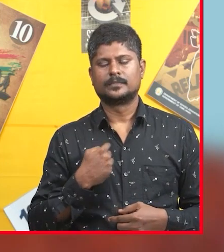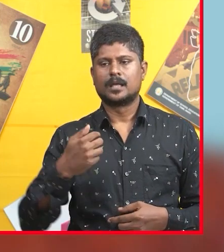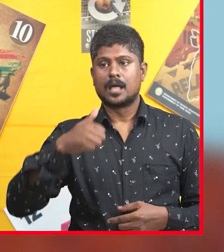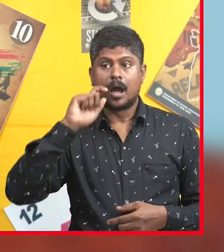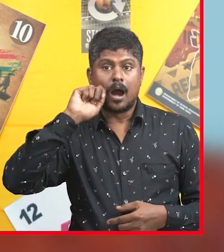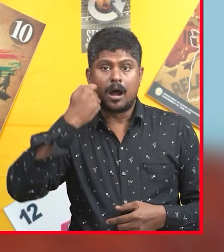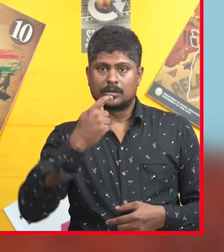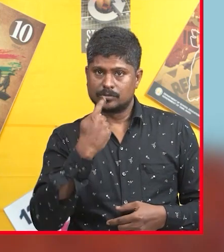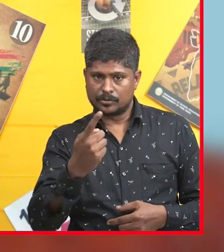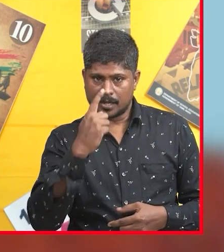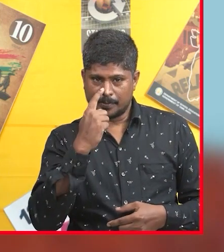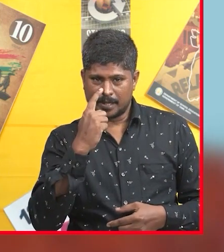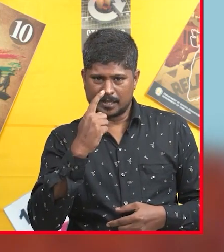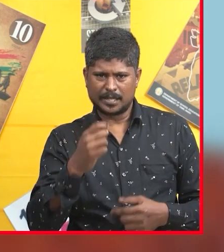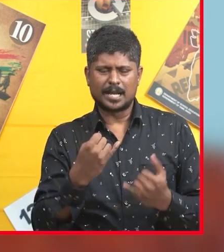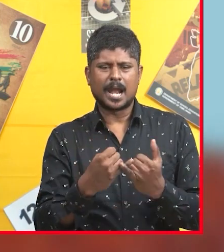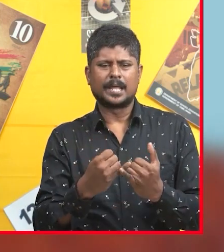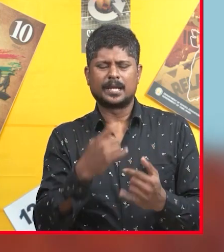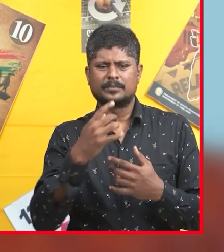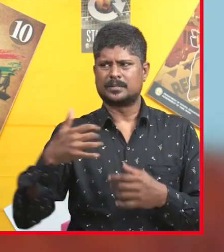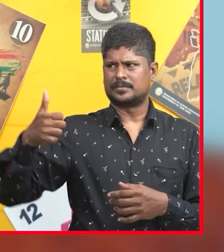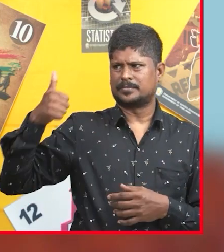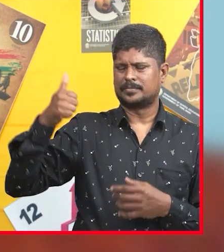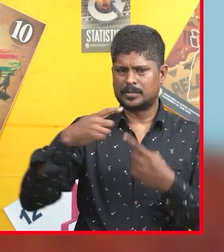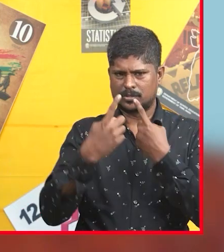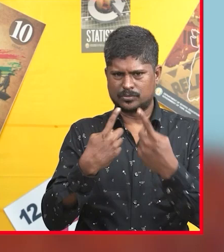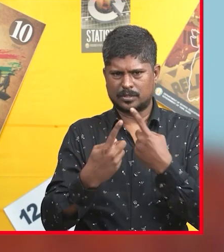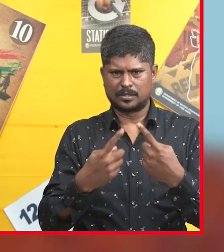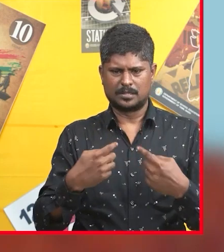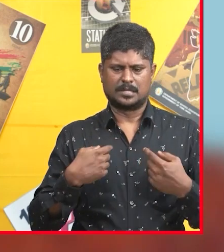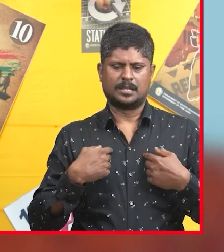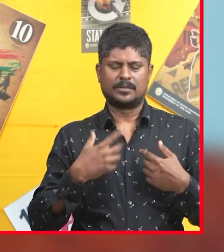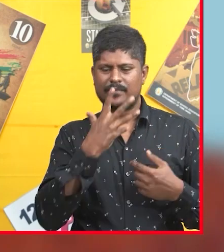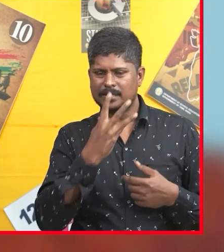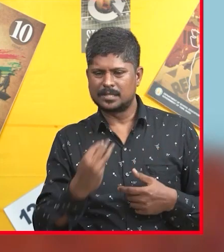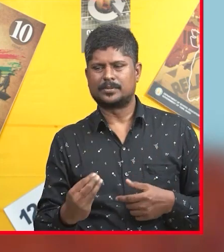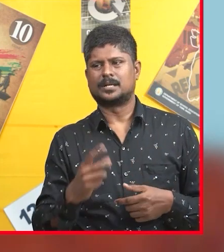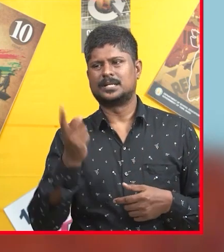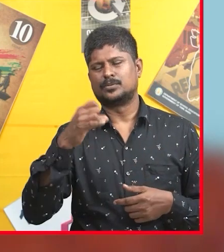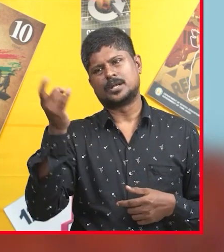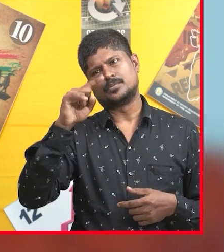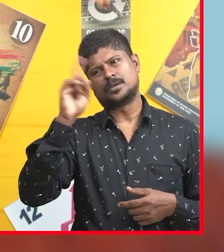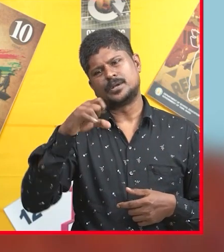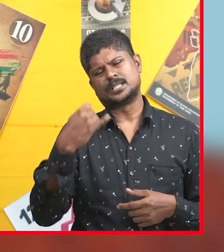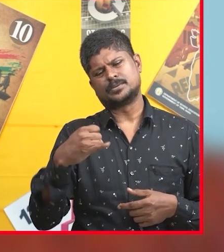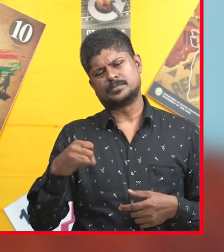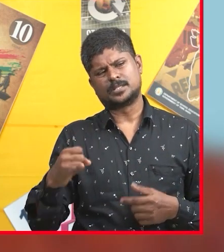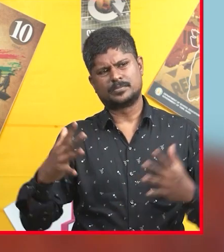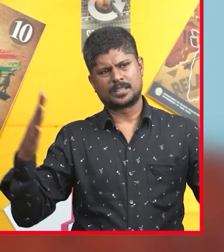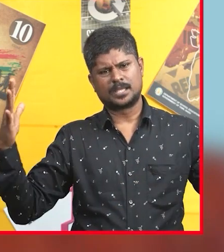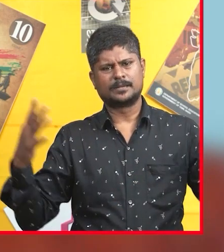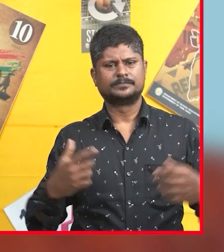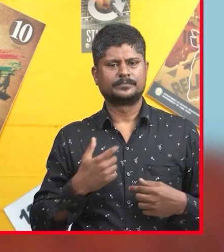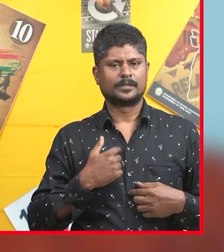கண்ணகிட்ட. அதுக்கு கண்ணகி நிறைய செயலுக்கு வருத்தப்படுறான். சரிங்களா? நிறைய இழந்துட்டேன் அப்படின்னு சொல்லிட்டு